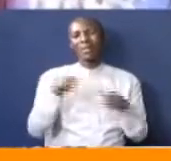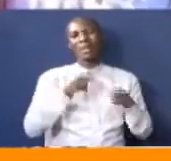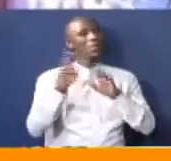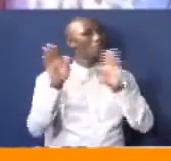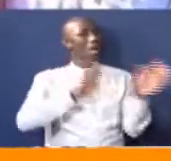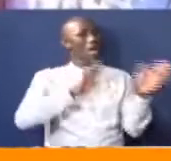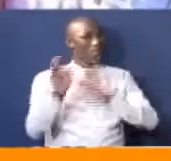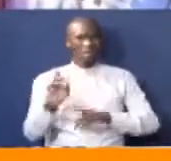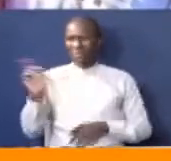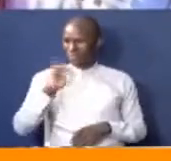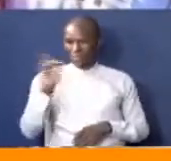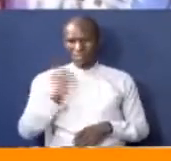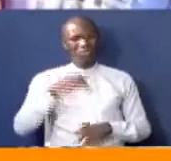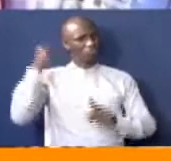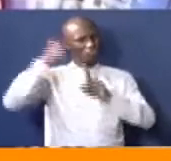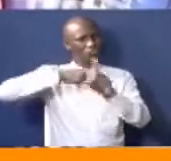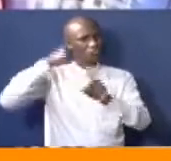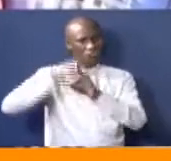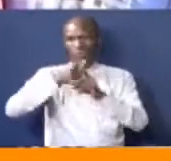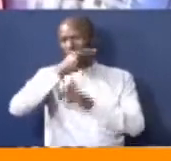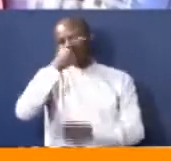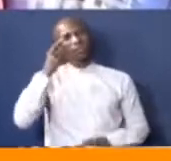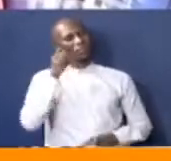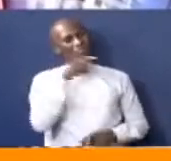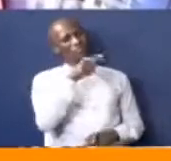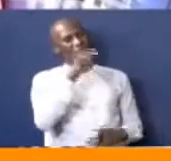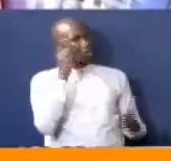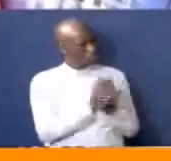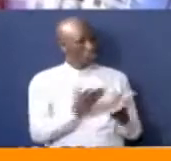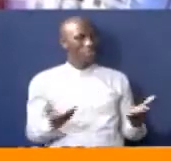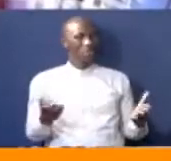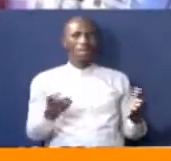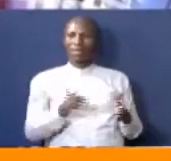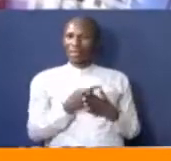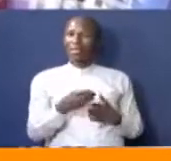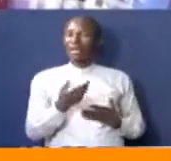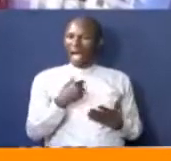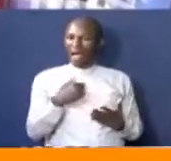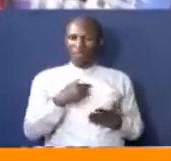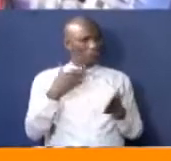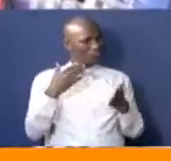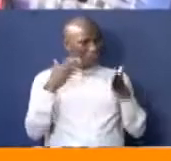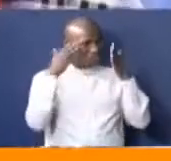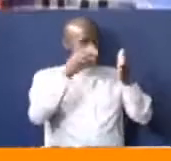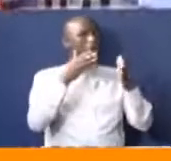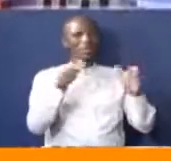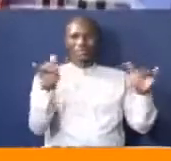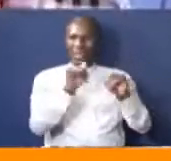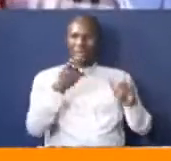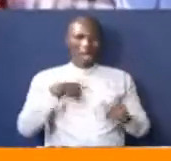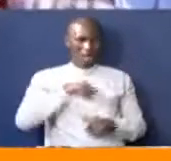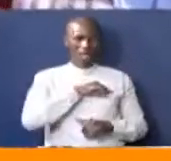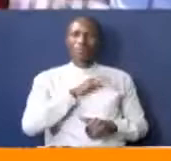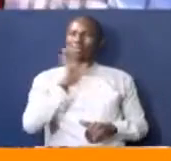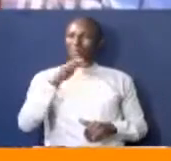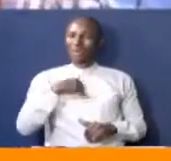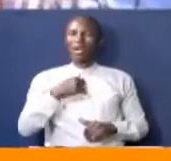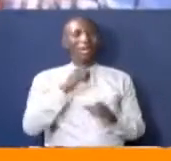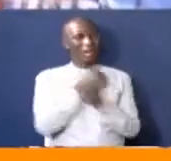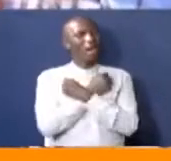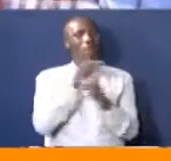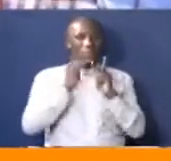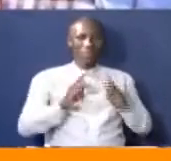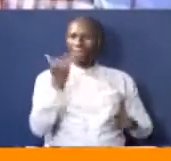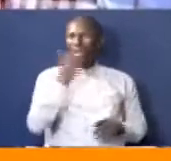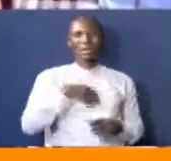waipa ni mudete imunene wa Stephen Kalonzo Musyoka na ni musimamo tanduma waipa na ni mundu endete Muuo nundu